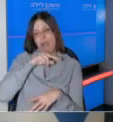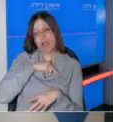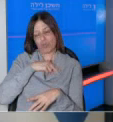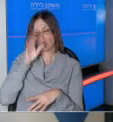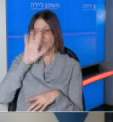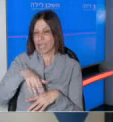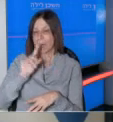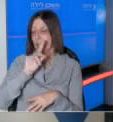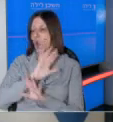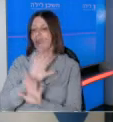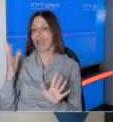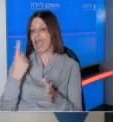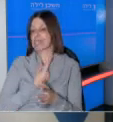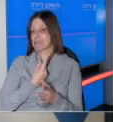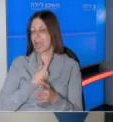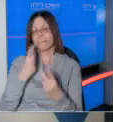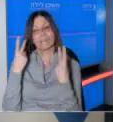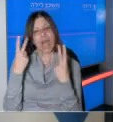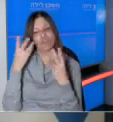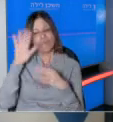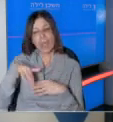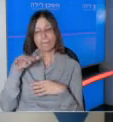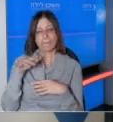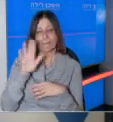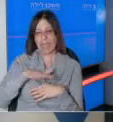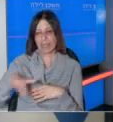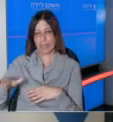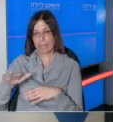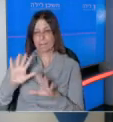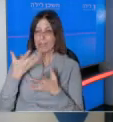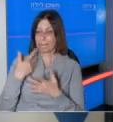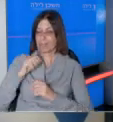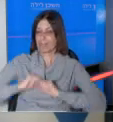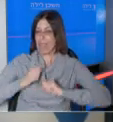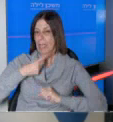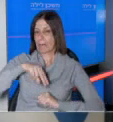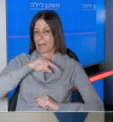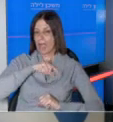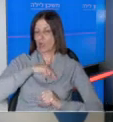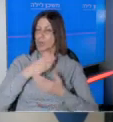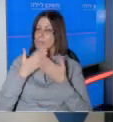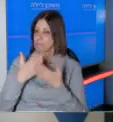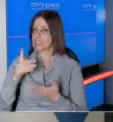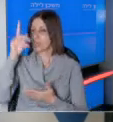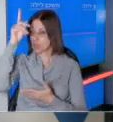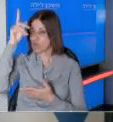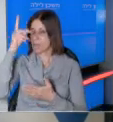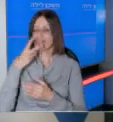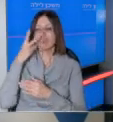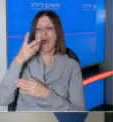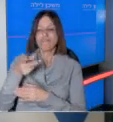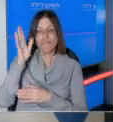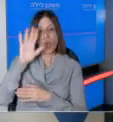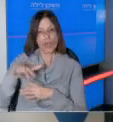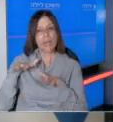לא רק על עצמכם. חשוב יותר על הילדים. אם ננהג באחריות, בעזרת השם, נעבור גם את